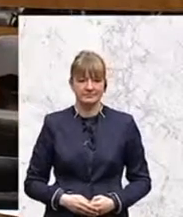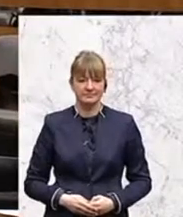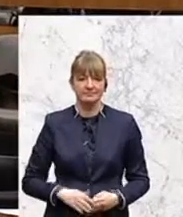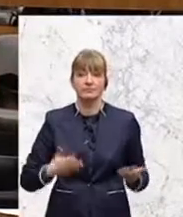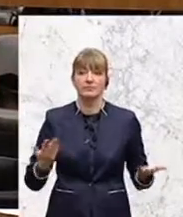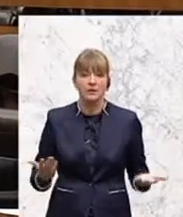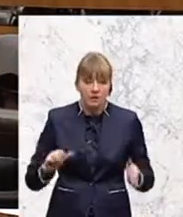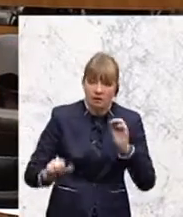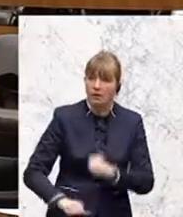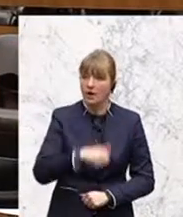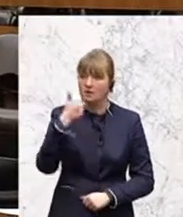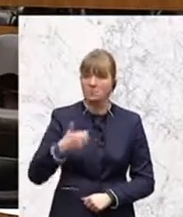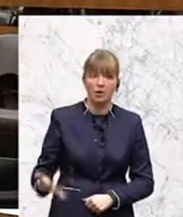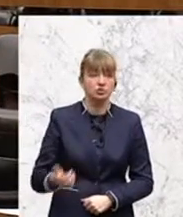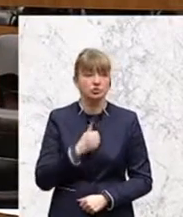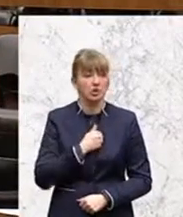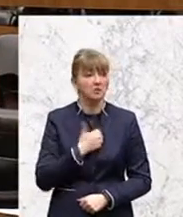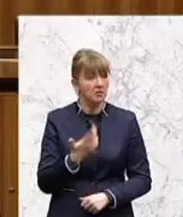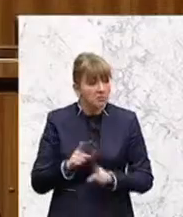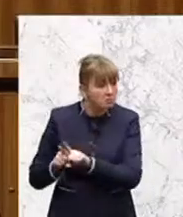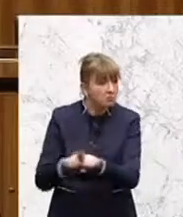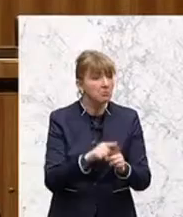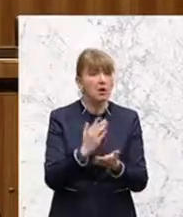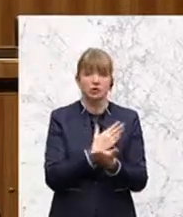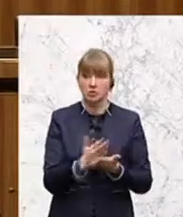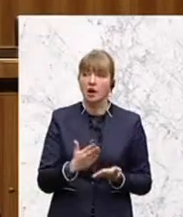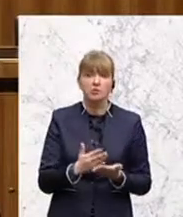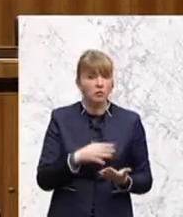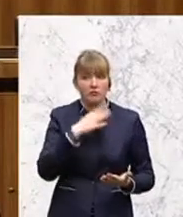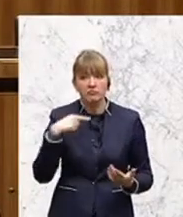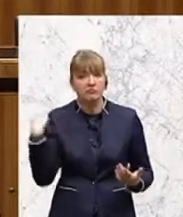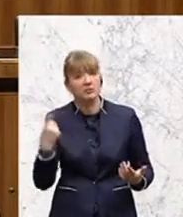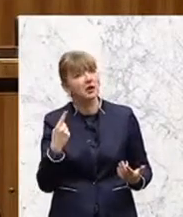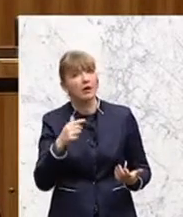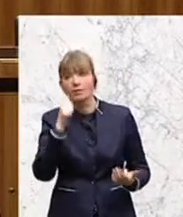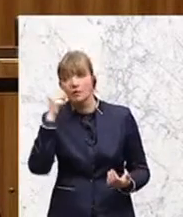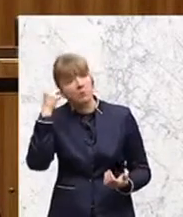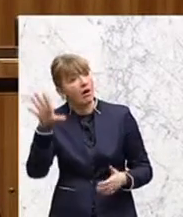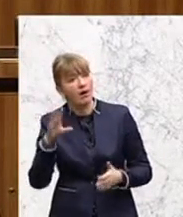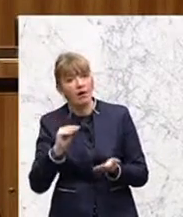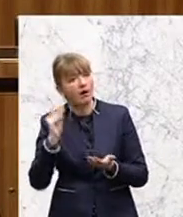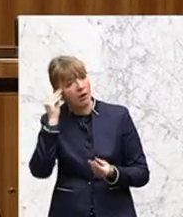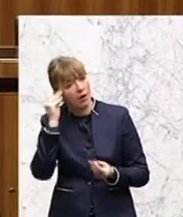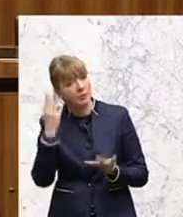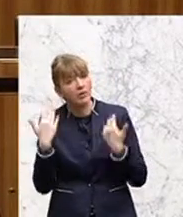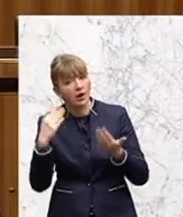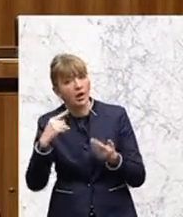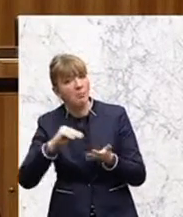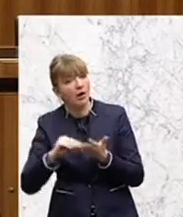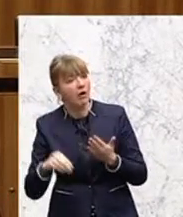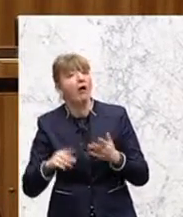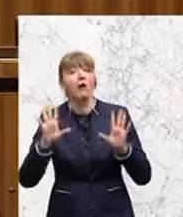Und erstmals ist es gelungen, das einheitlich zu entscheiden. Viele haben ja gar nicht mehr an Klimakonferenzen geglaubt, aber es war ein sehr positives Erlebnis, dass